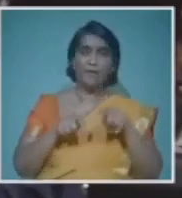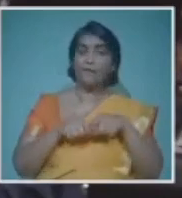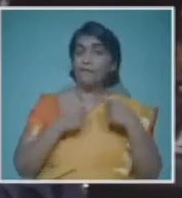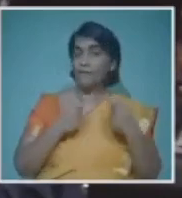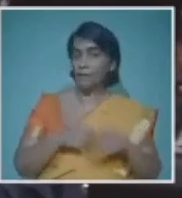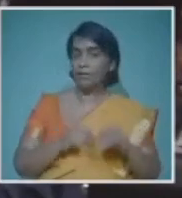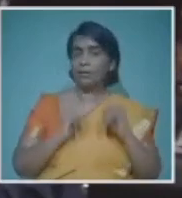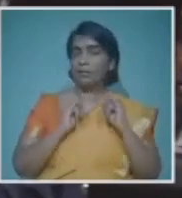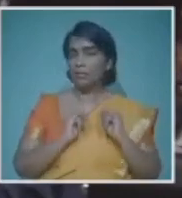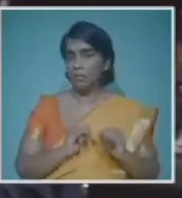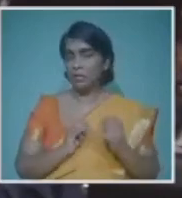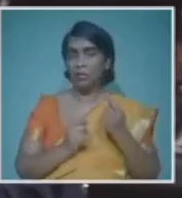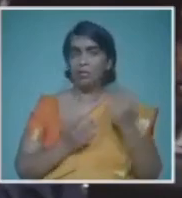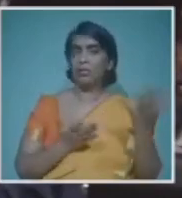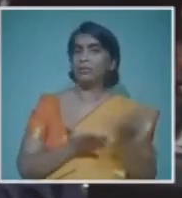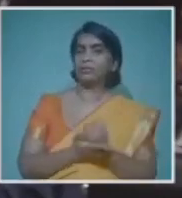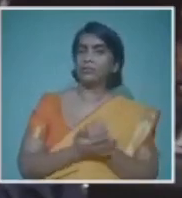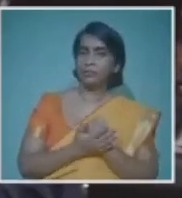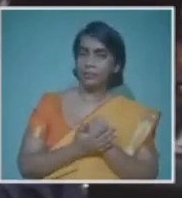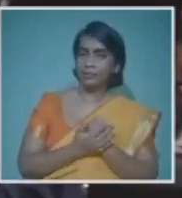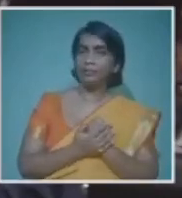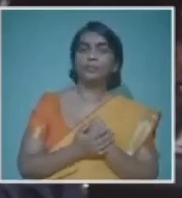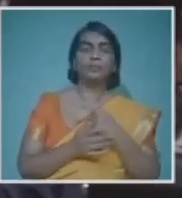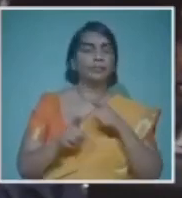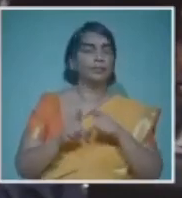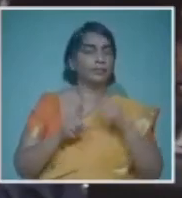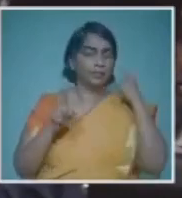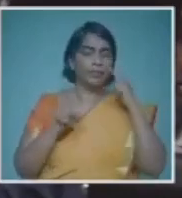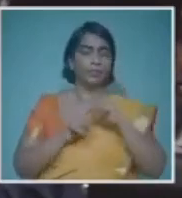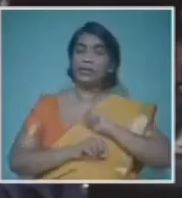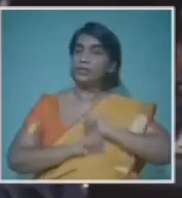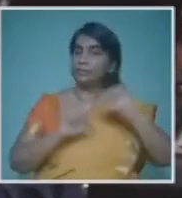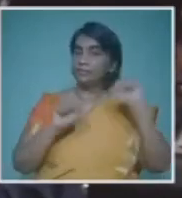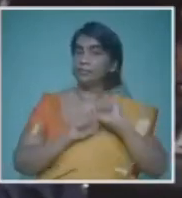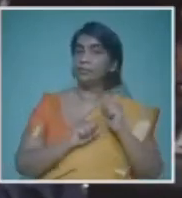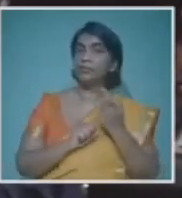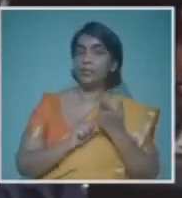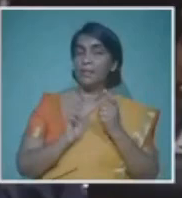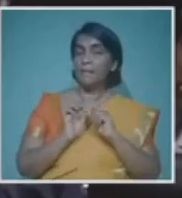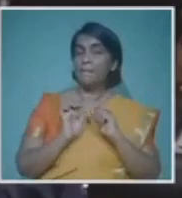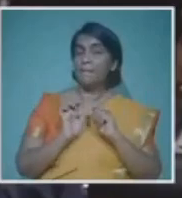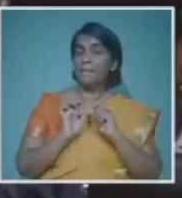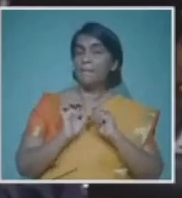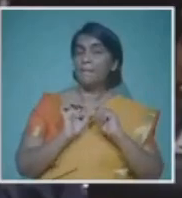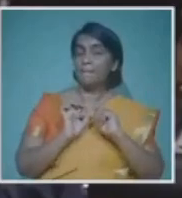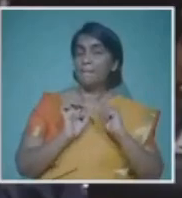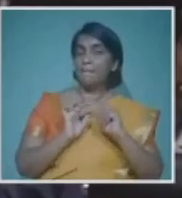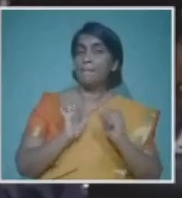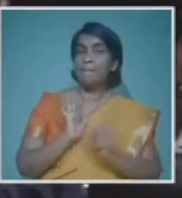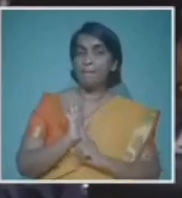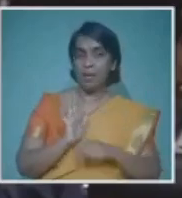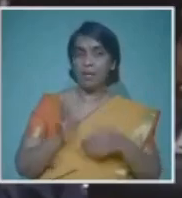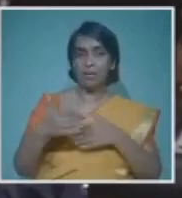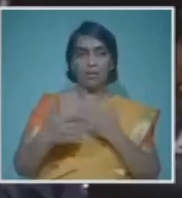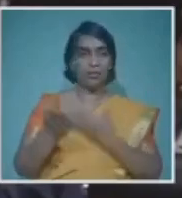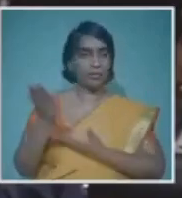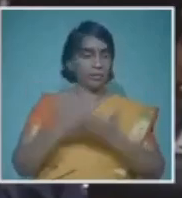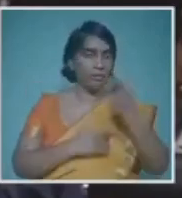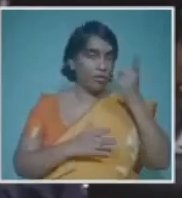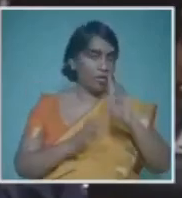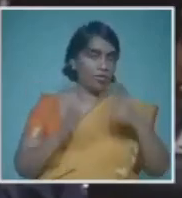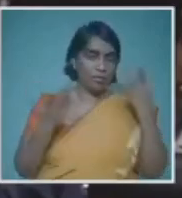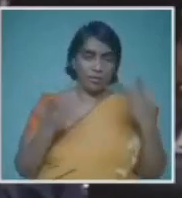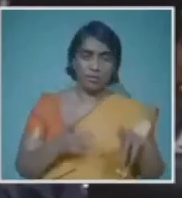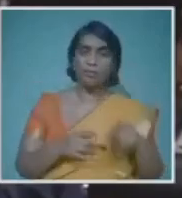කිරීම, දූෂිතයන්ගෙන් මුදල් ලබා ගැනීම, ඒක නිසා කැම්පේන් ෆයිනෑන්ස් බිල් එක මේ වෙන විට අපි කැබිනට් මණ්ඩලයට ඉදිරිපත් කරලා අනුමැතිය